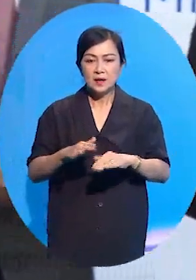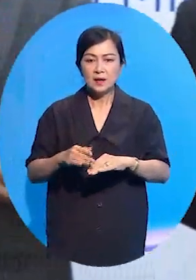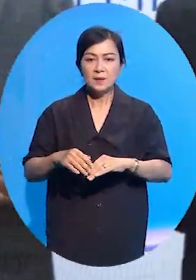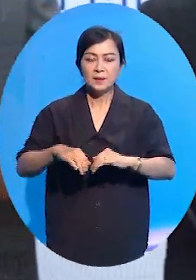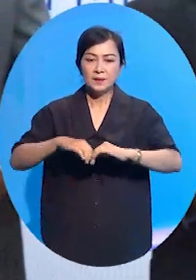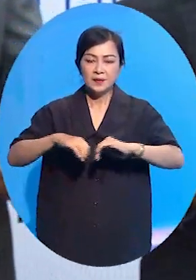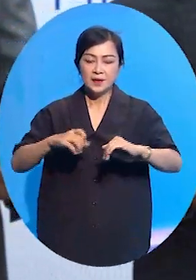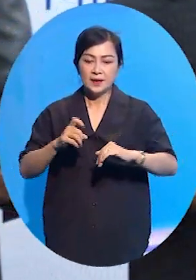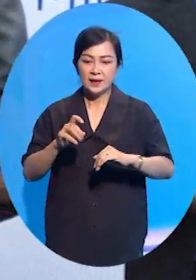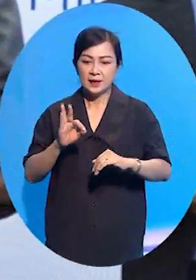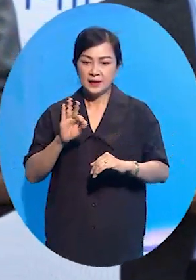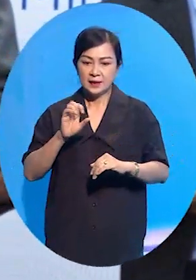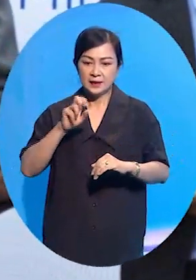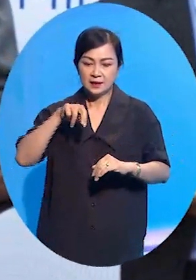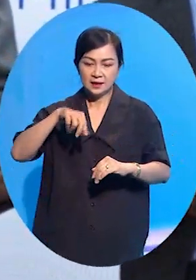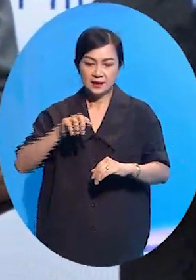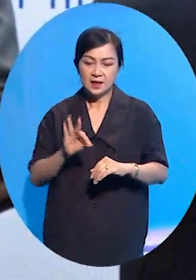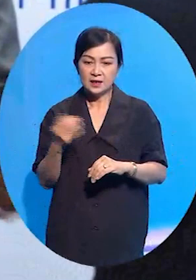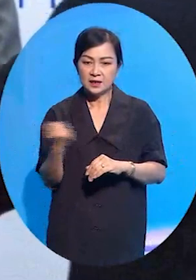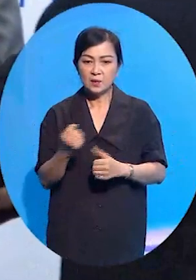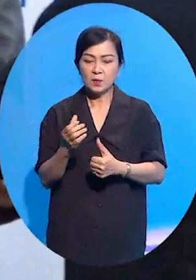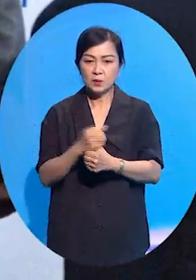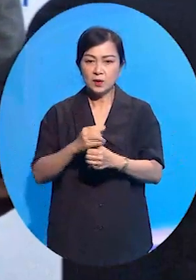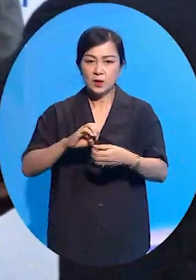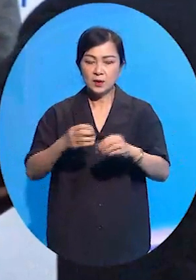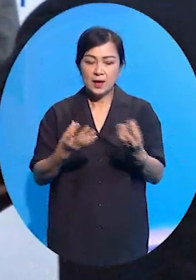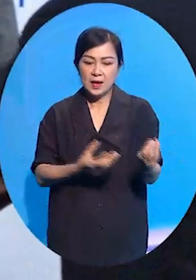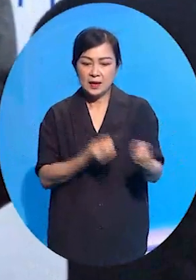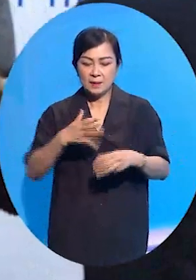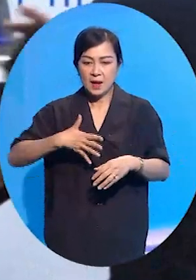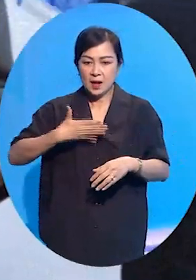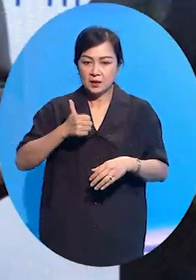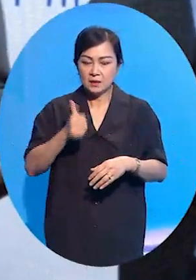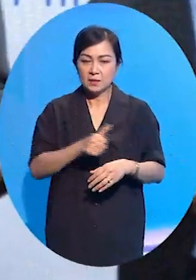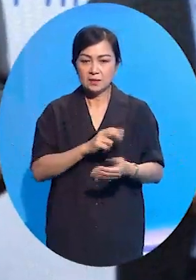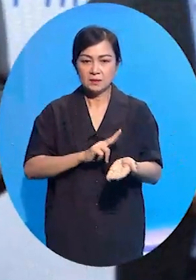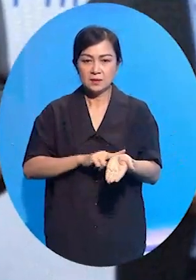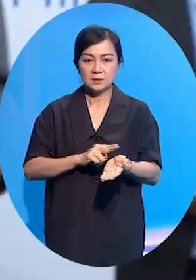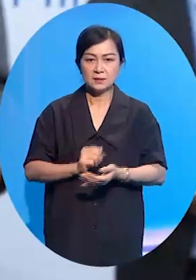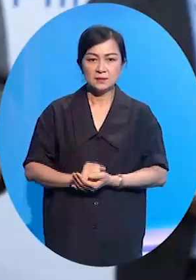stent gạt động mạch chủ kinh điển nhằm đạt được mục đích điều trị, đem lại lợi ích tốt nhất cho người bệnh.